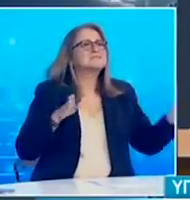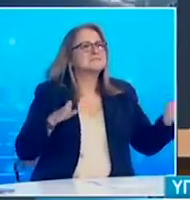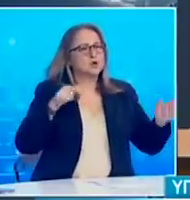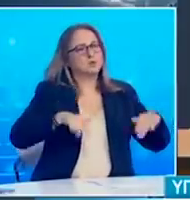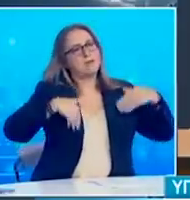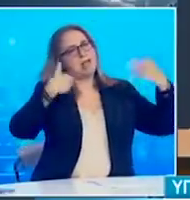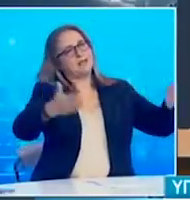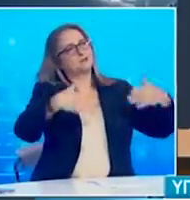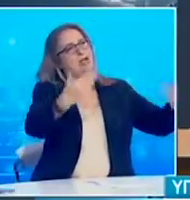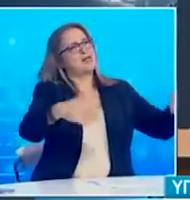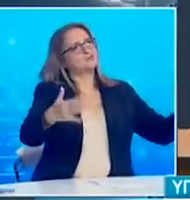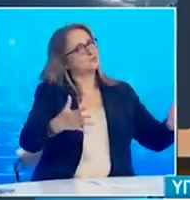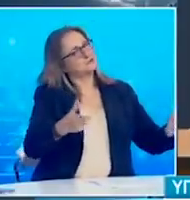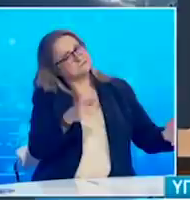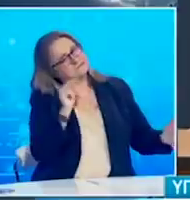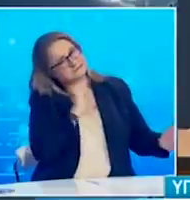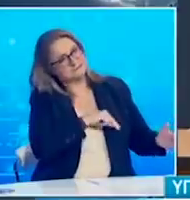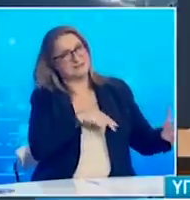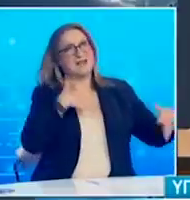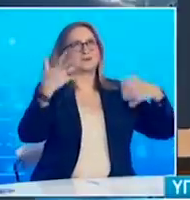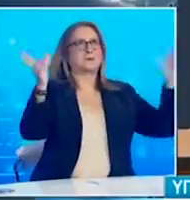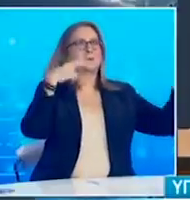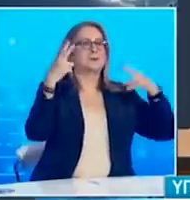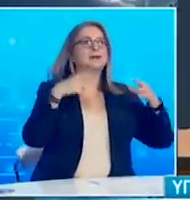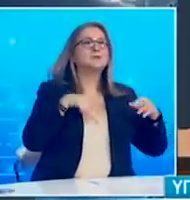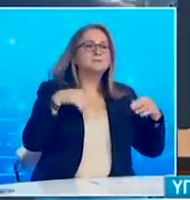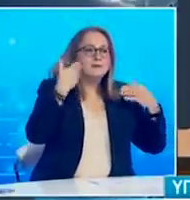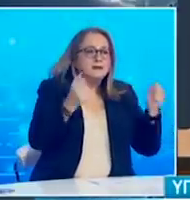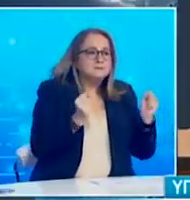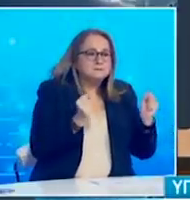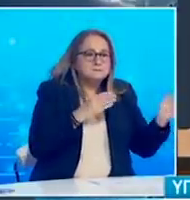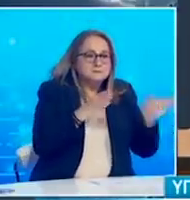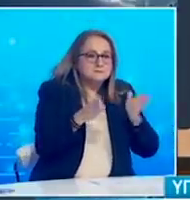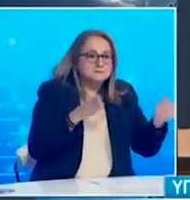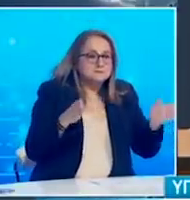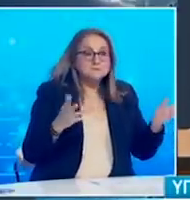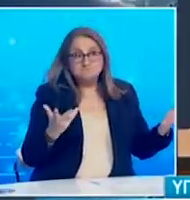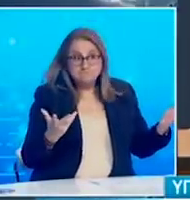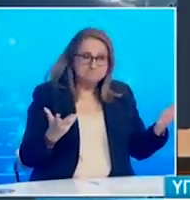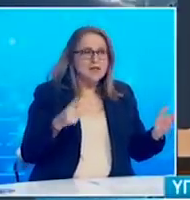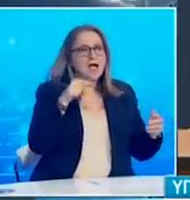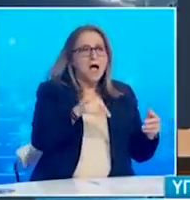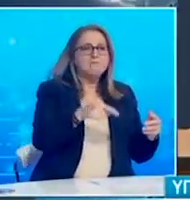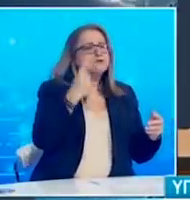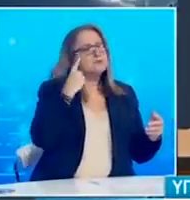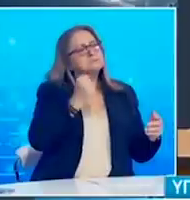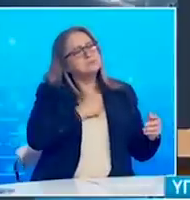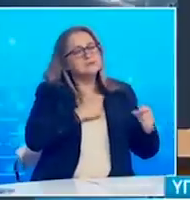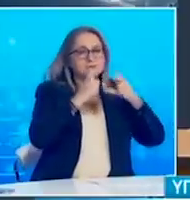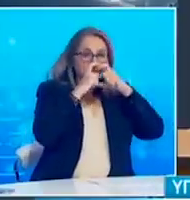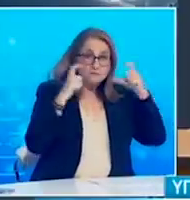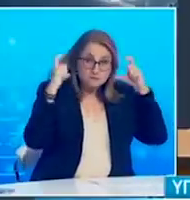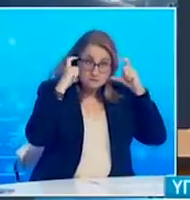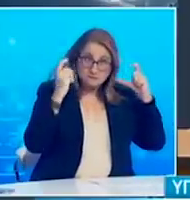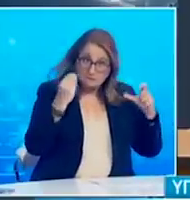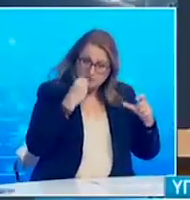να χρειαστεί να χρησιμοποιήσουν. Νομίζω ότι με τη χρήση της μάσκας θα πάμε καλά. Θεωρώ δηλαδή, όλες οι ενδείξεις δείχνουν ότι